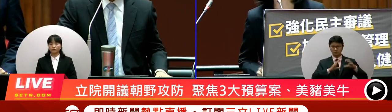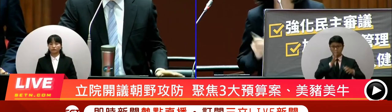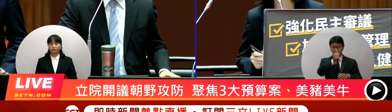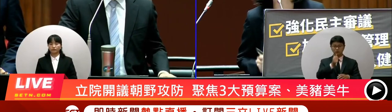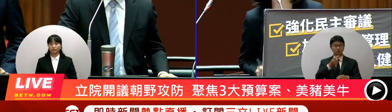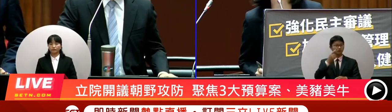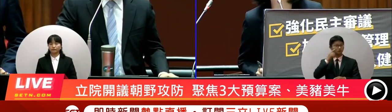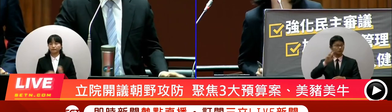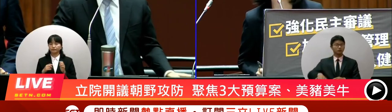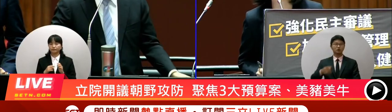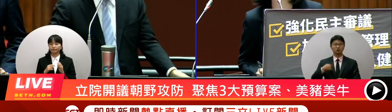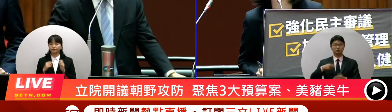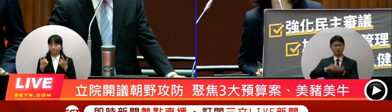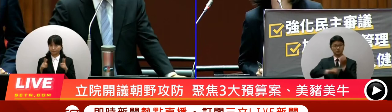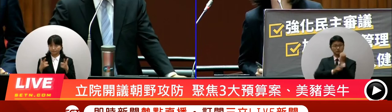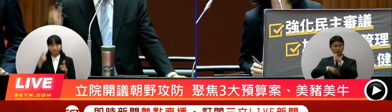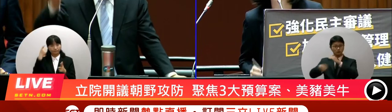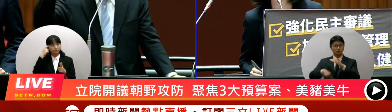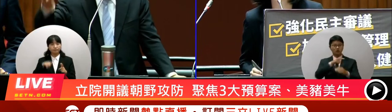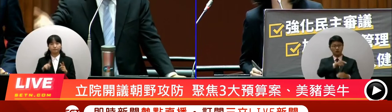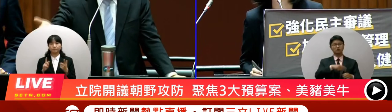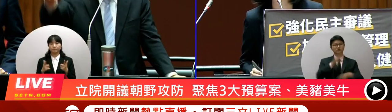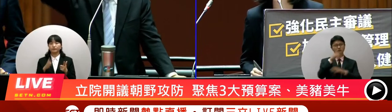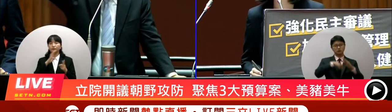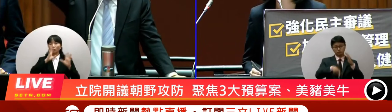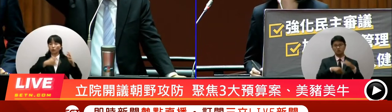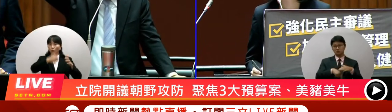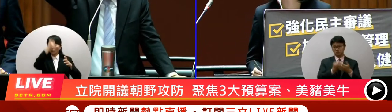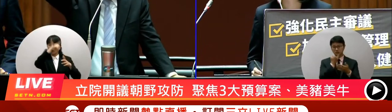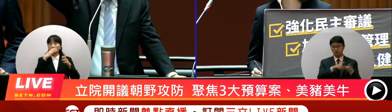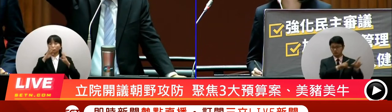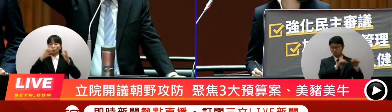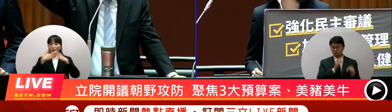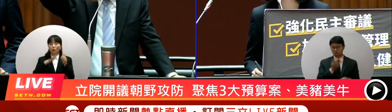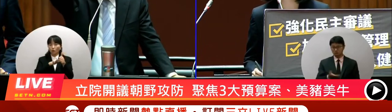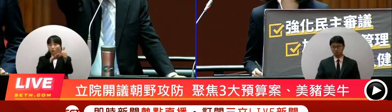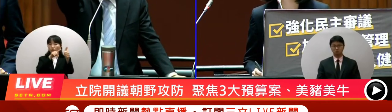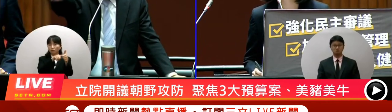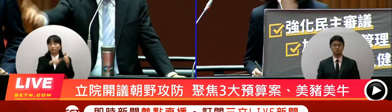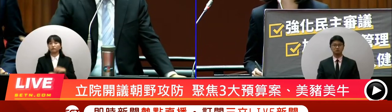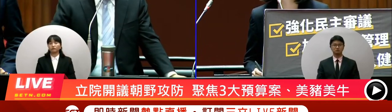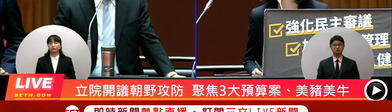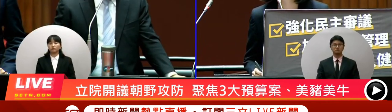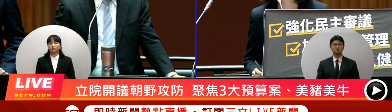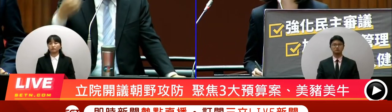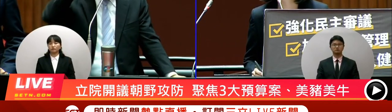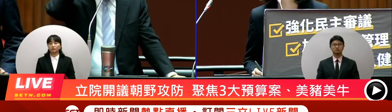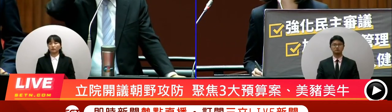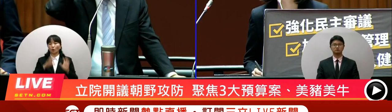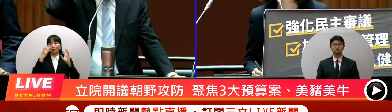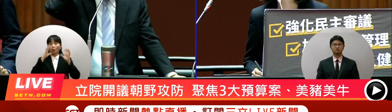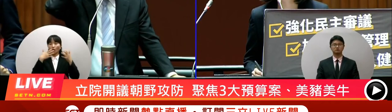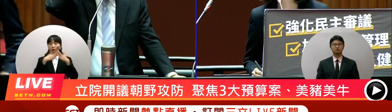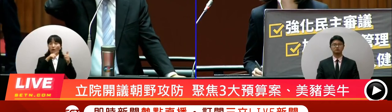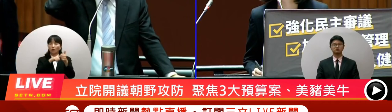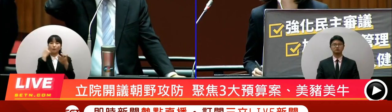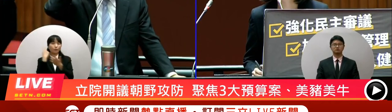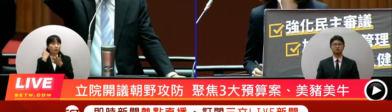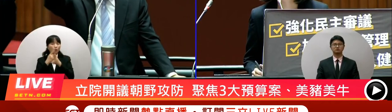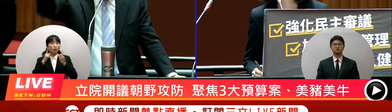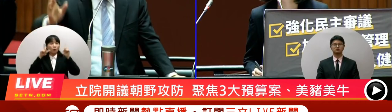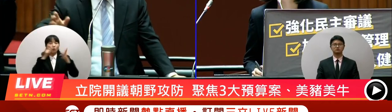思，说您也只能被迫接受？ 不是这意思，是说总统是国家领导人嘛？那你看，不是总统天天出来开